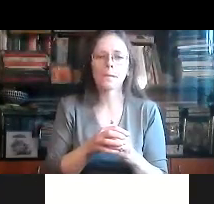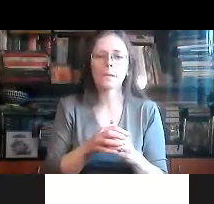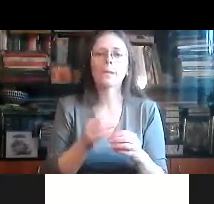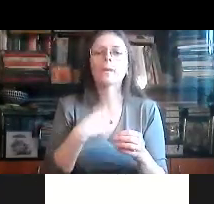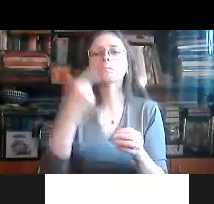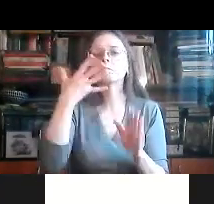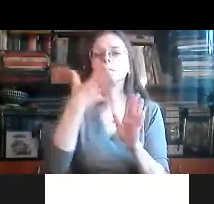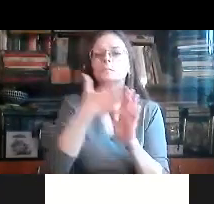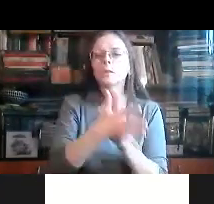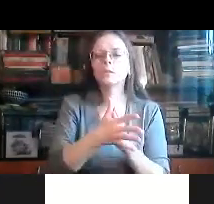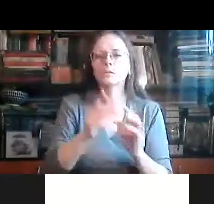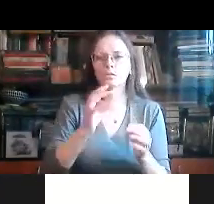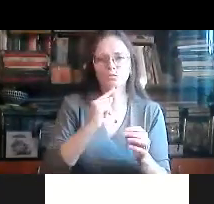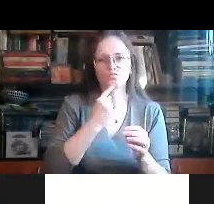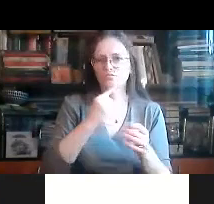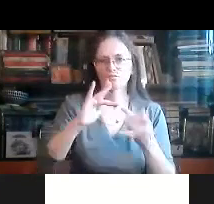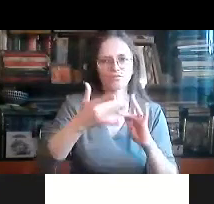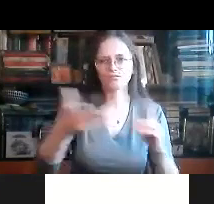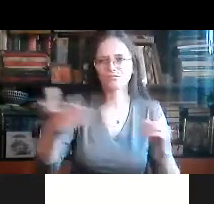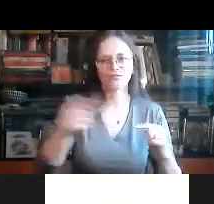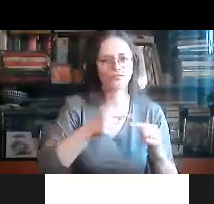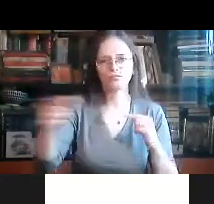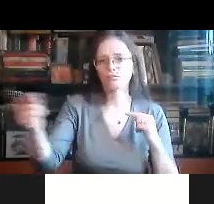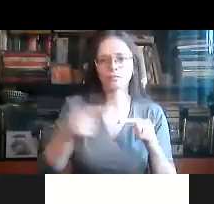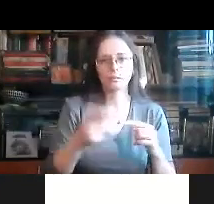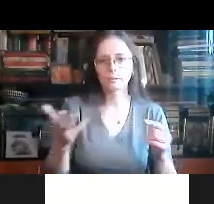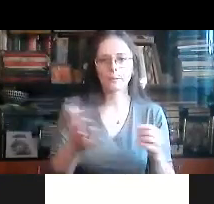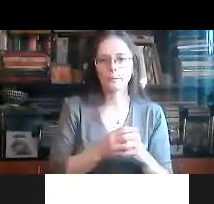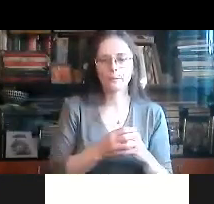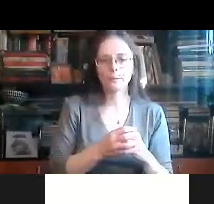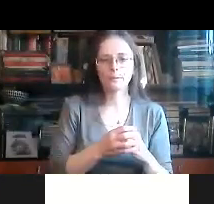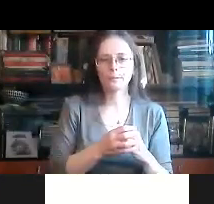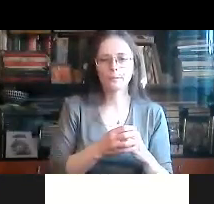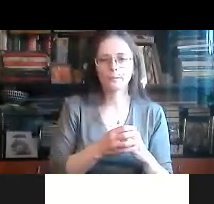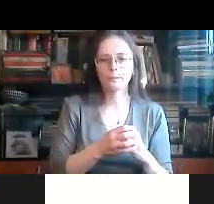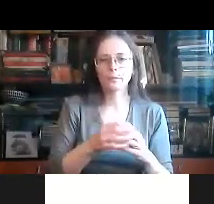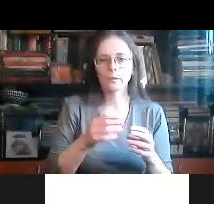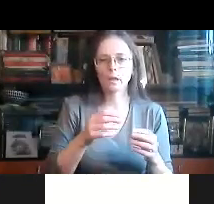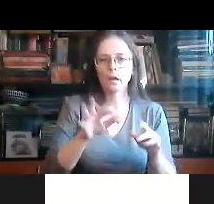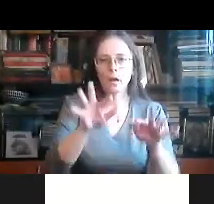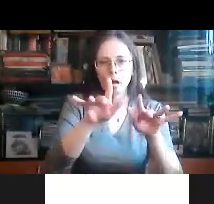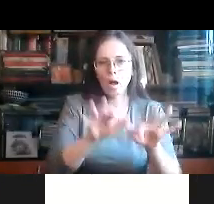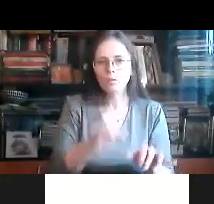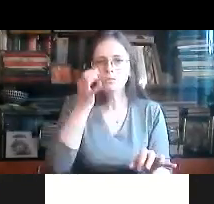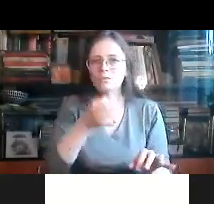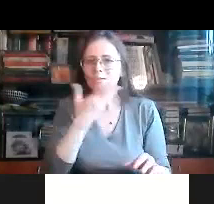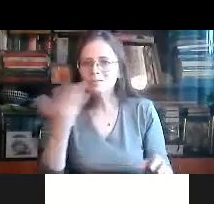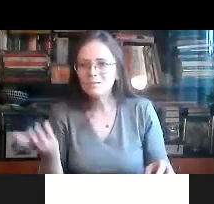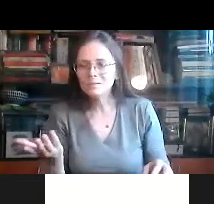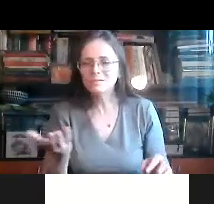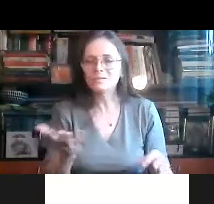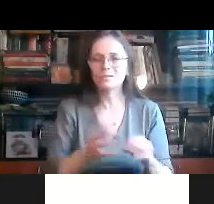люди просто, ну, так... Выходит так, что не обладают такими умениями, чтобы онлайн